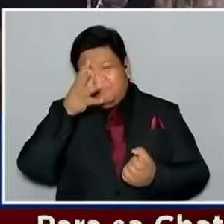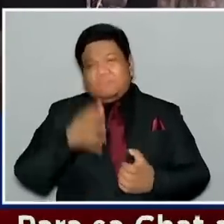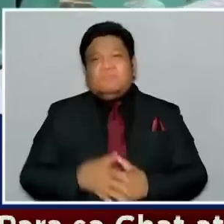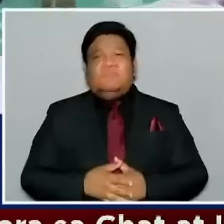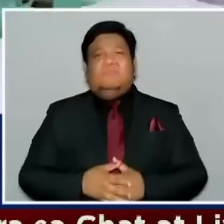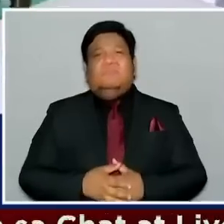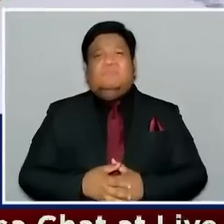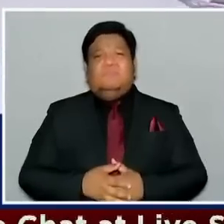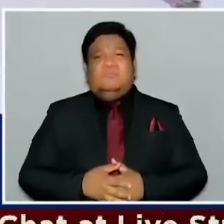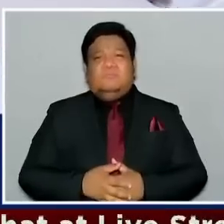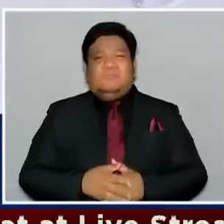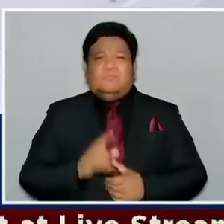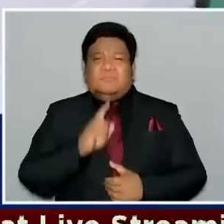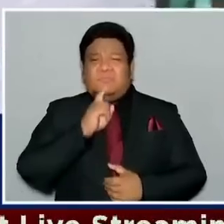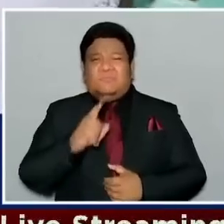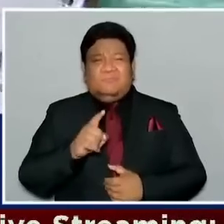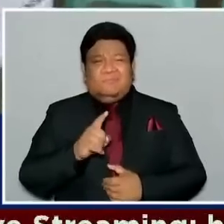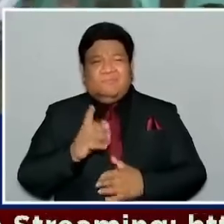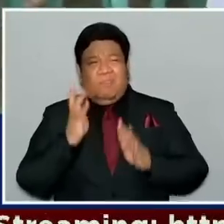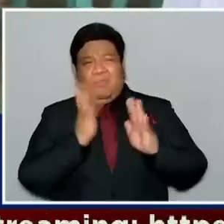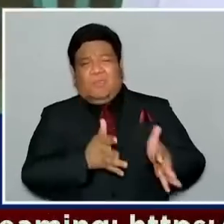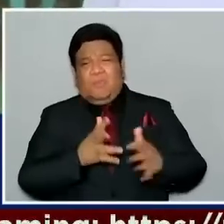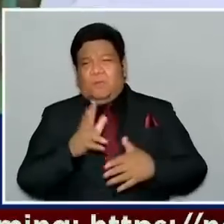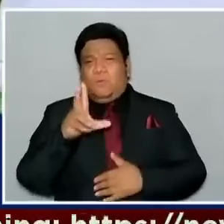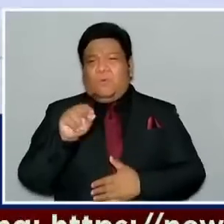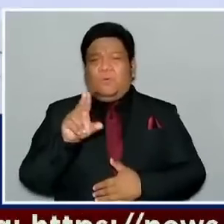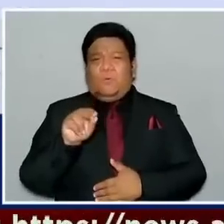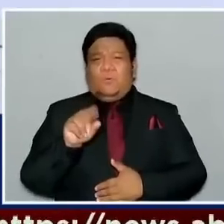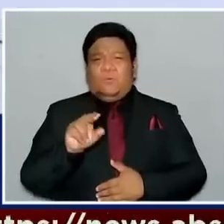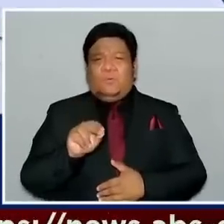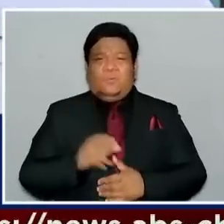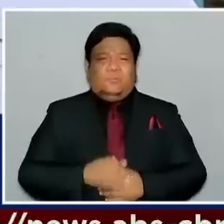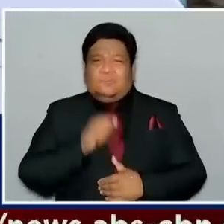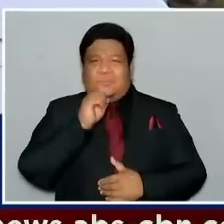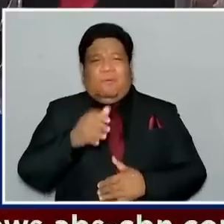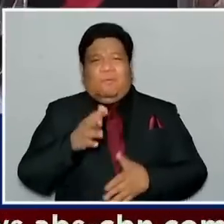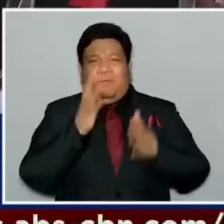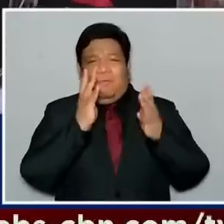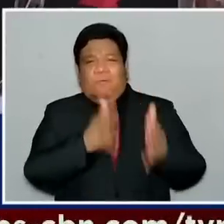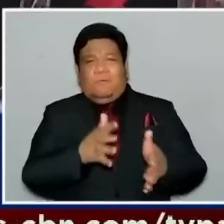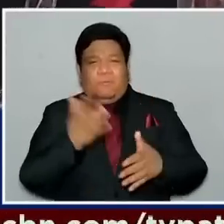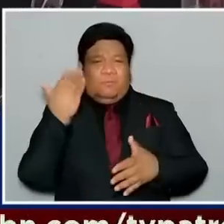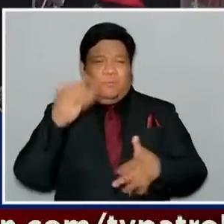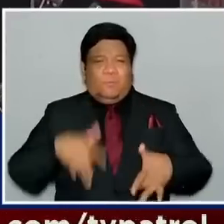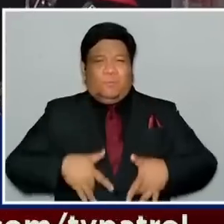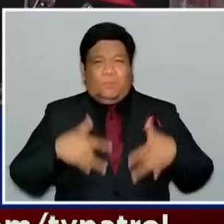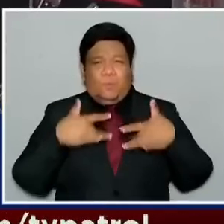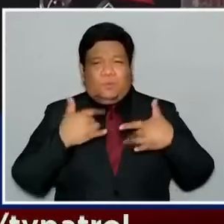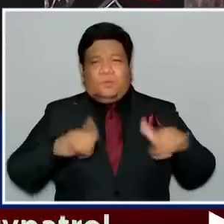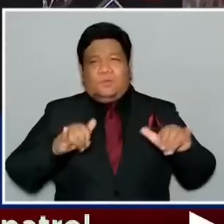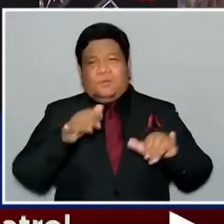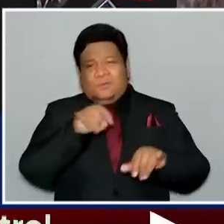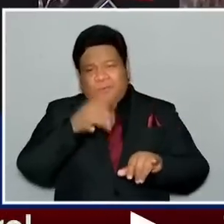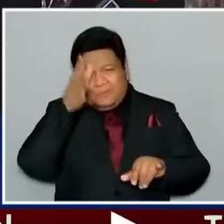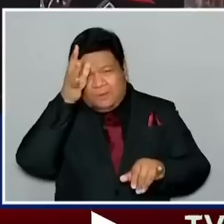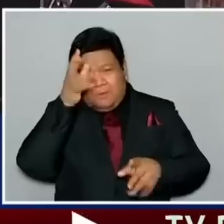Kaya sabihin nilang naitsapwera sila, hindi. Hindi sila naitsapwera ng buhay pa yung mga batang yan. Inalagaan ng tatay yan. Simula naging bata yung mga